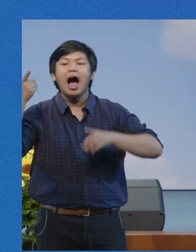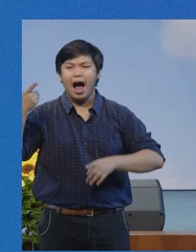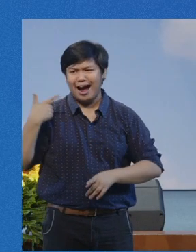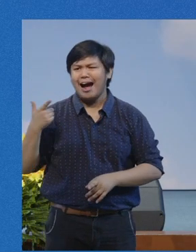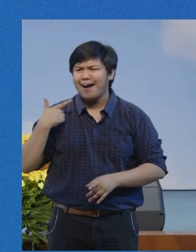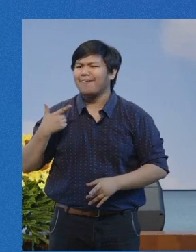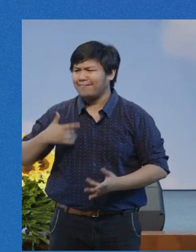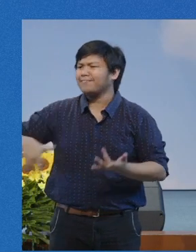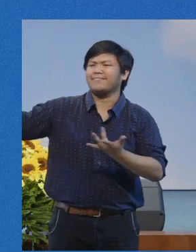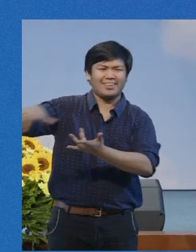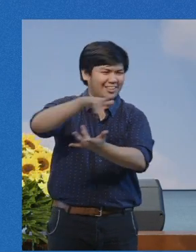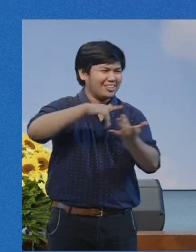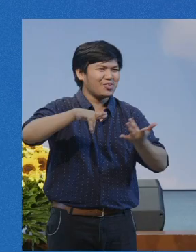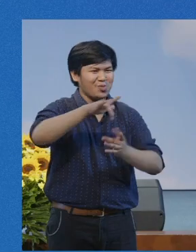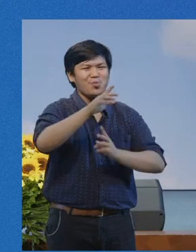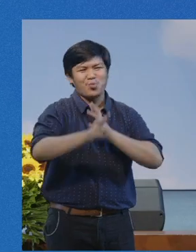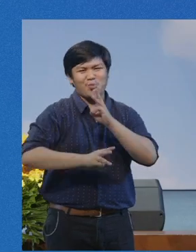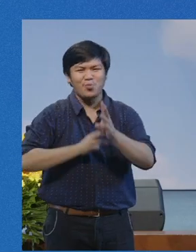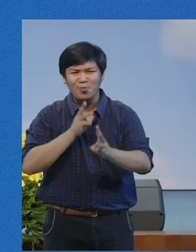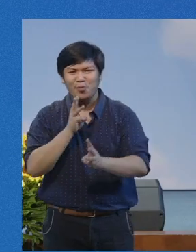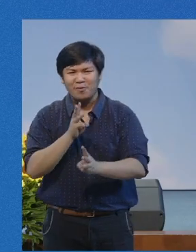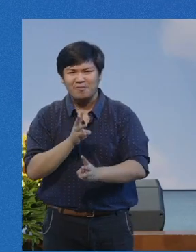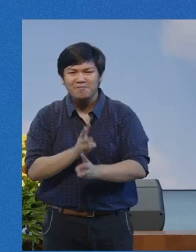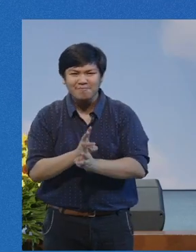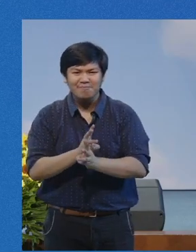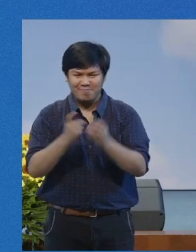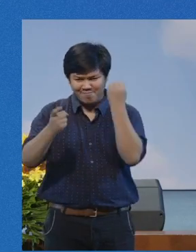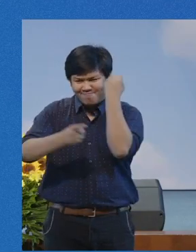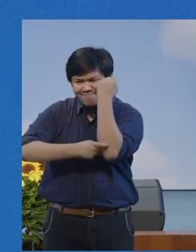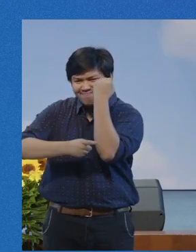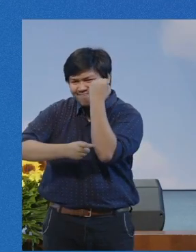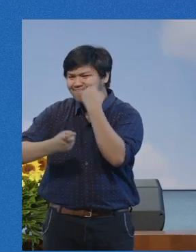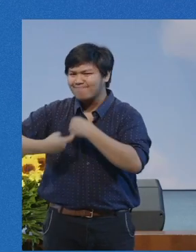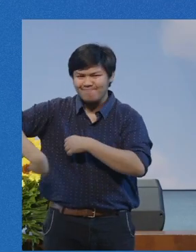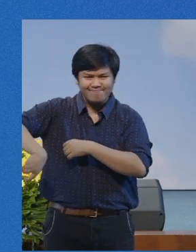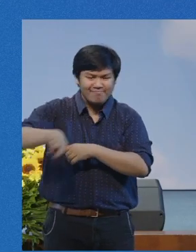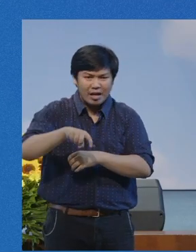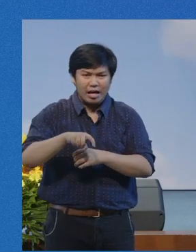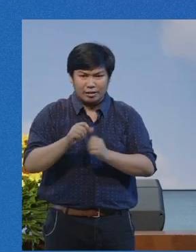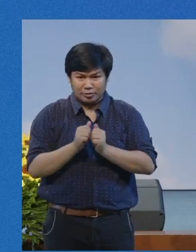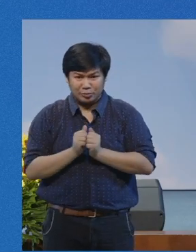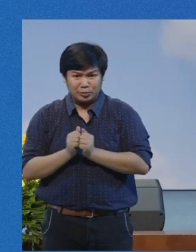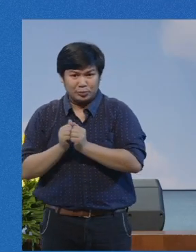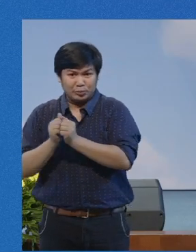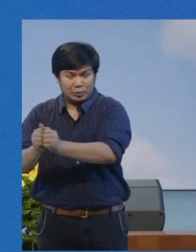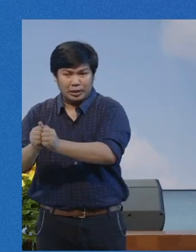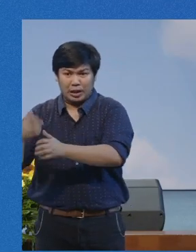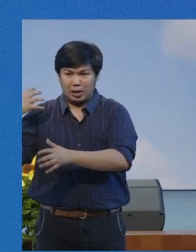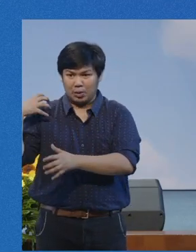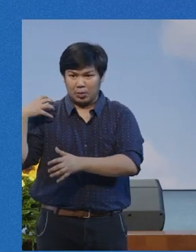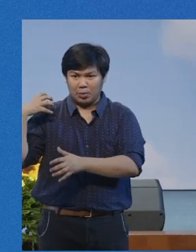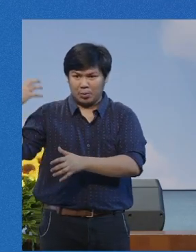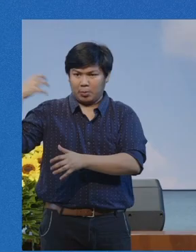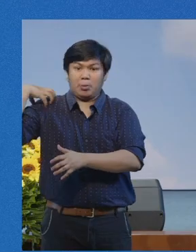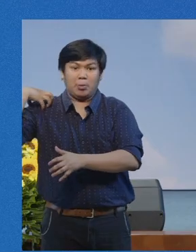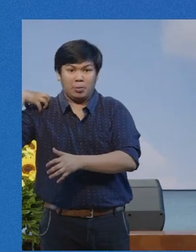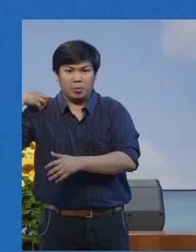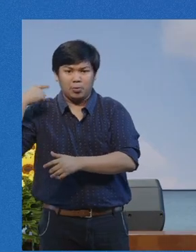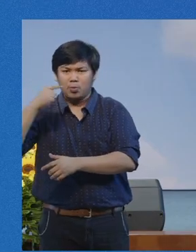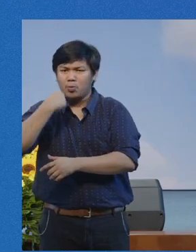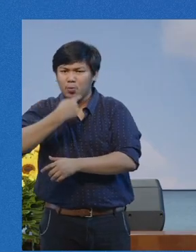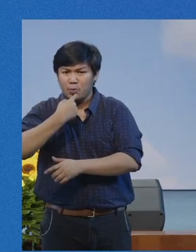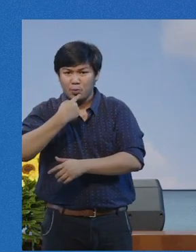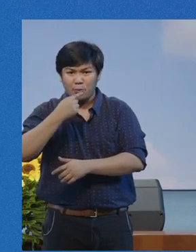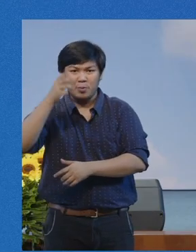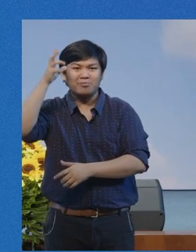mga fallen angels. Sila po kasama sa kanila, ang kanilang pinuno na si Satanas,